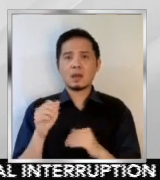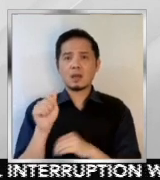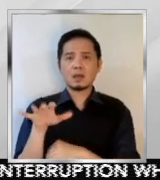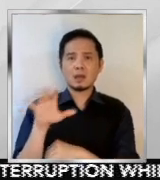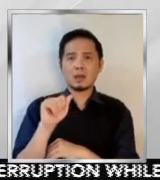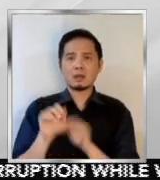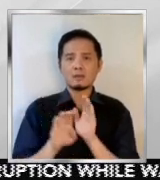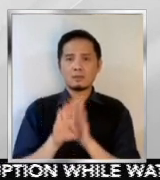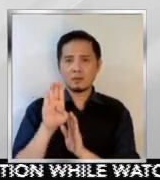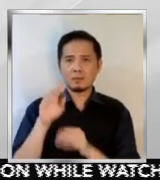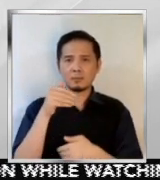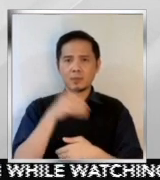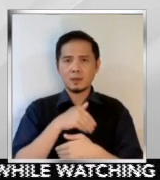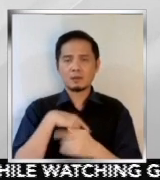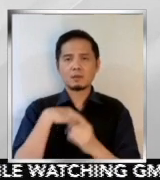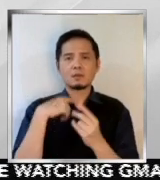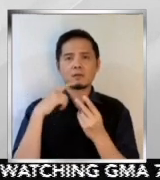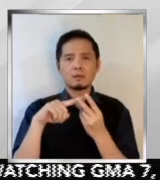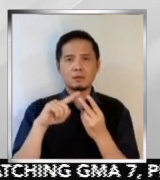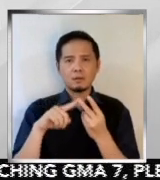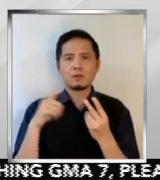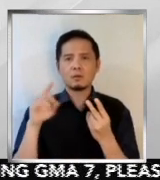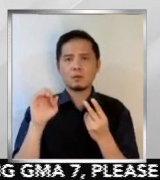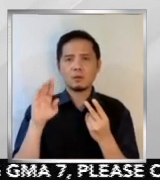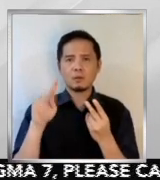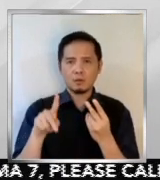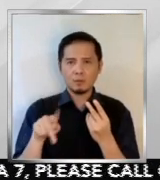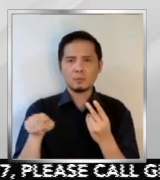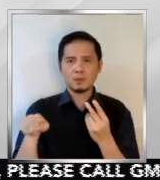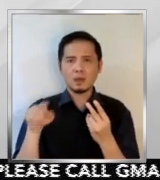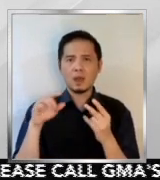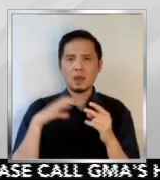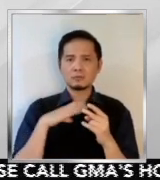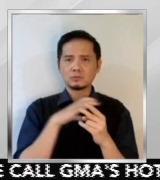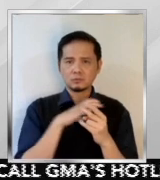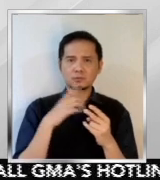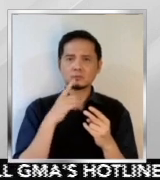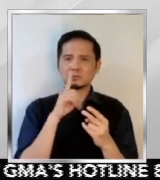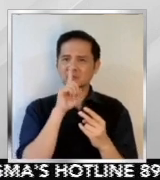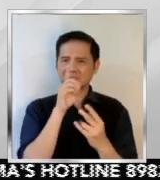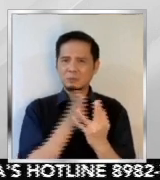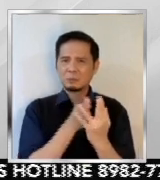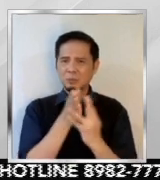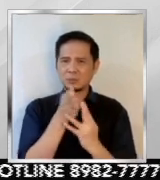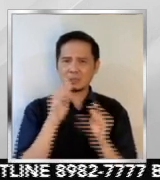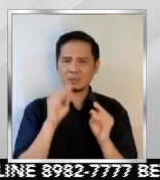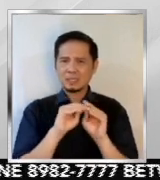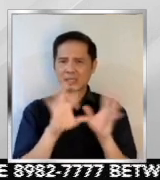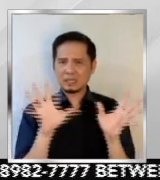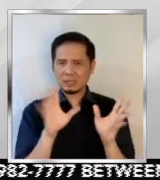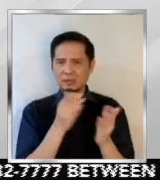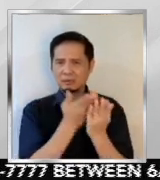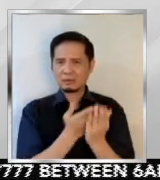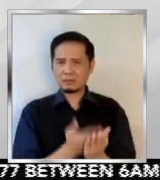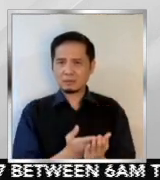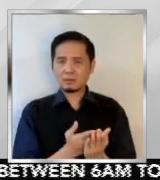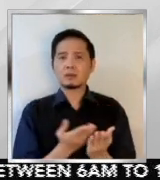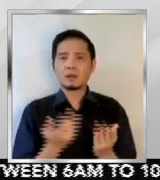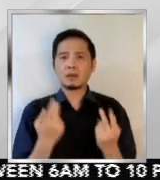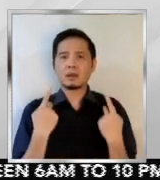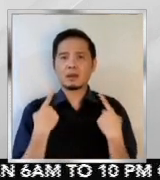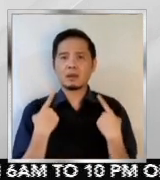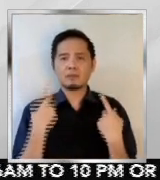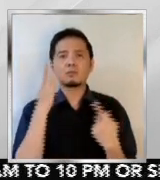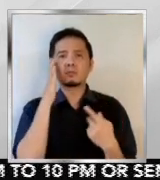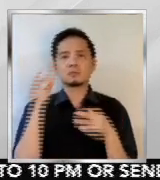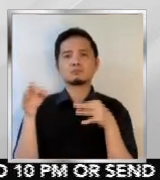Corporate Council. Transparent daw ang proseso sa pagpapatayo nila ng sports hub. Pagkakataon daw nila ito para makapagpaliwanag sila sa